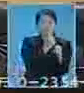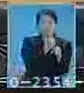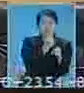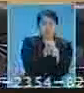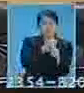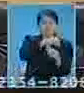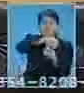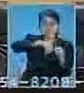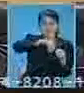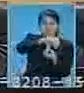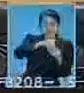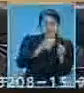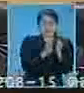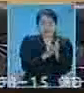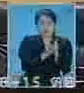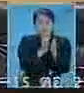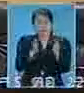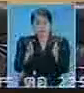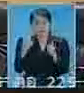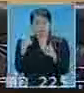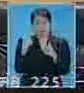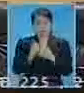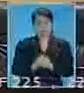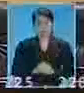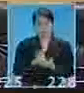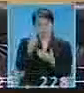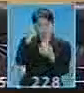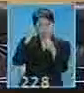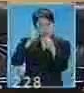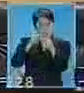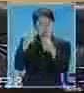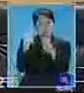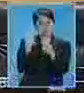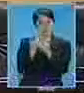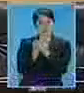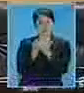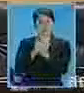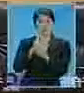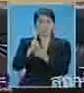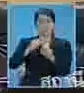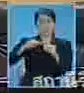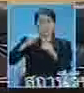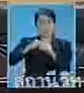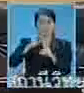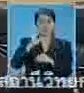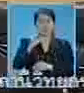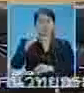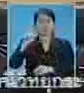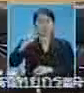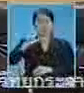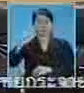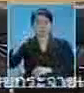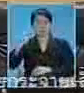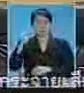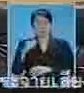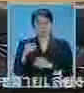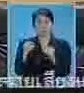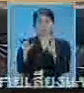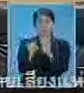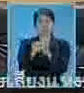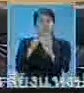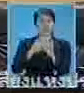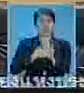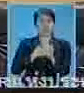มทีเนี่ยเขามีเป้าหมายว่าจะขยายวงเงินสินเชื่อ600,000 ล้านบาทผมจำได้สุดท้ายแล้วเราสามารถที่จะขยายวงเ